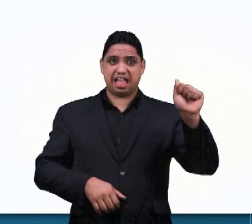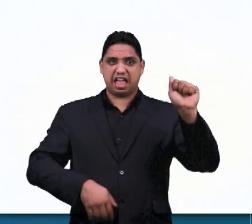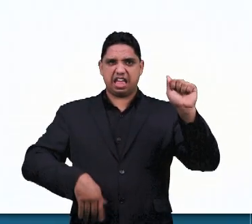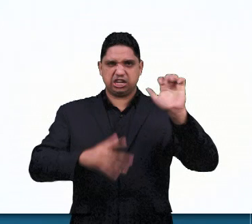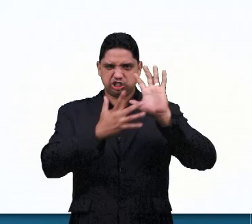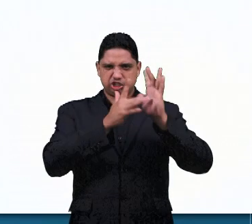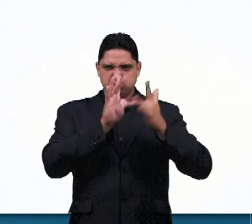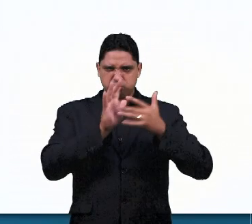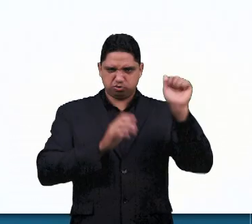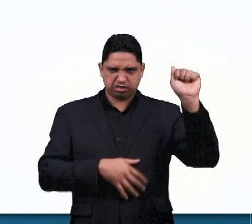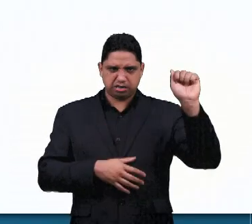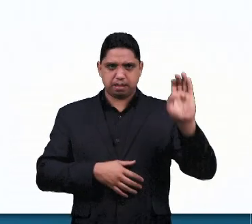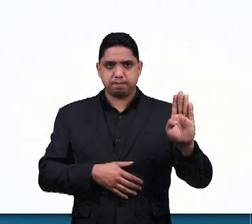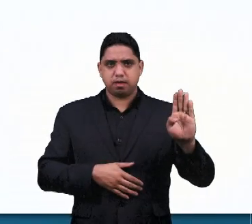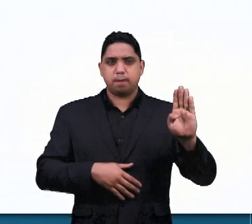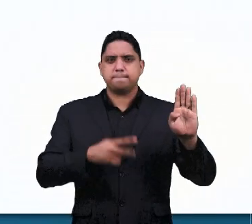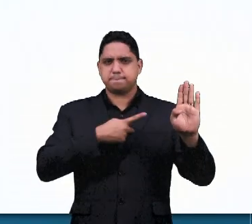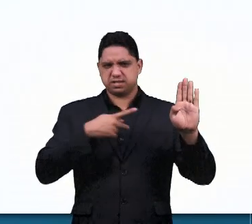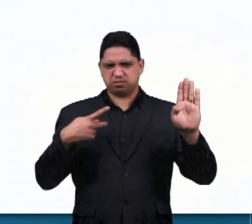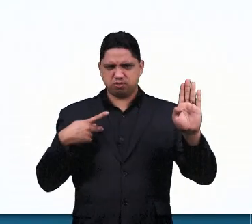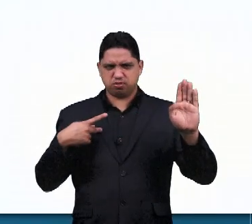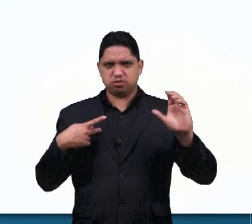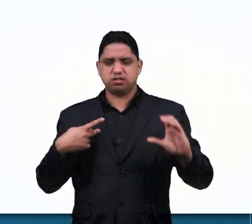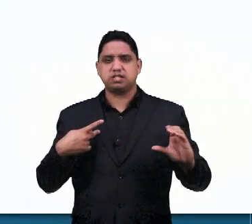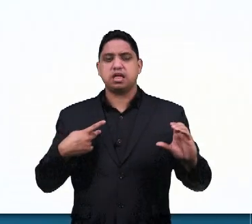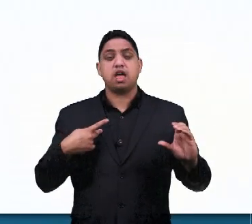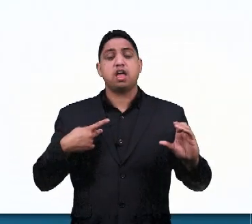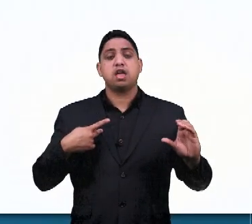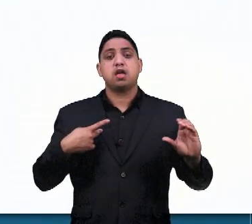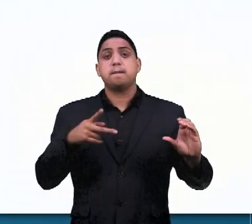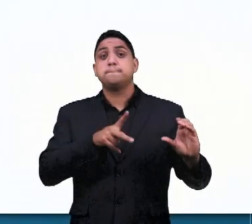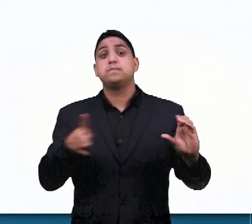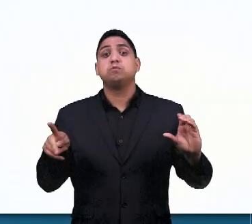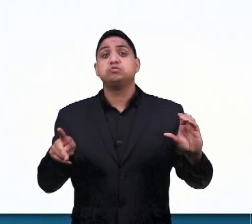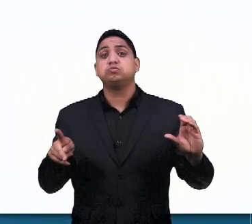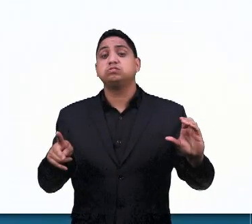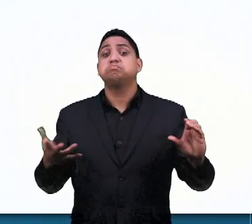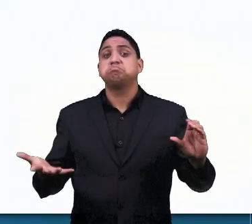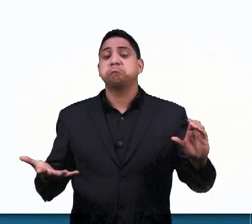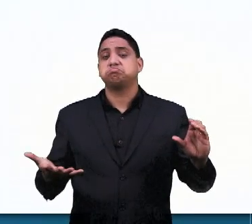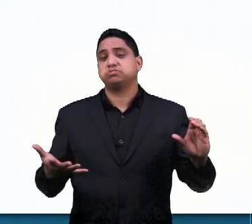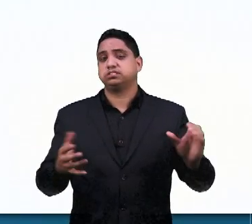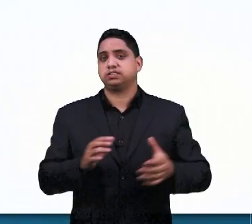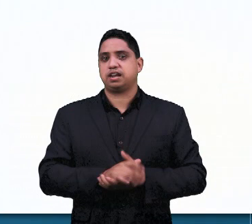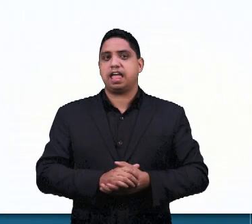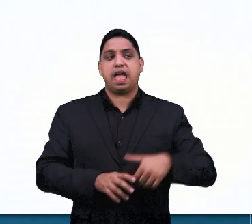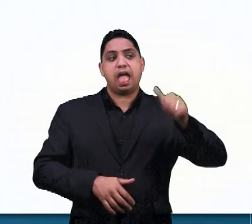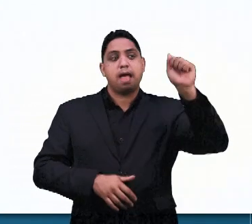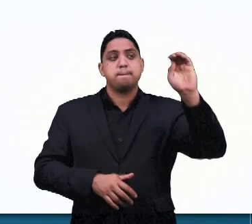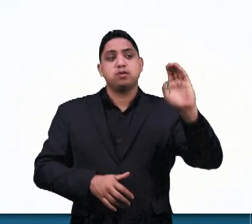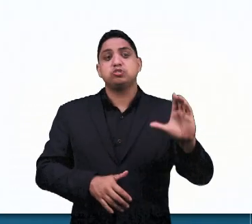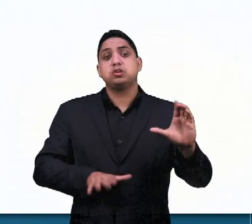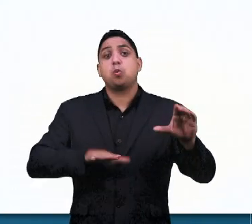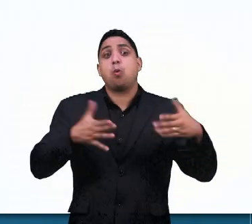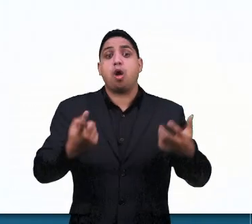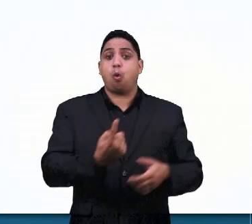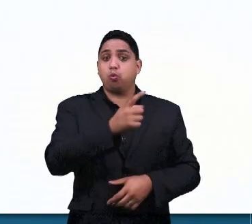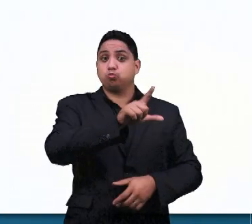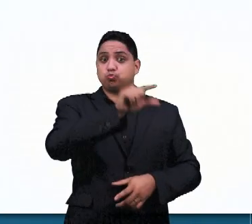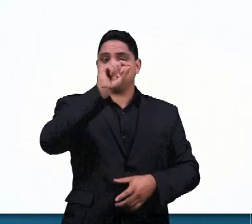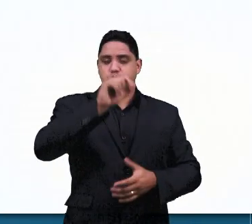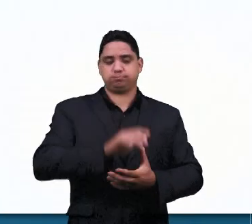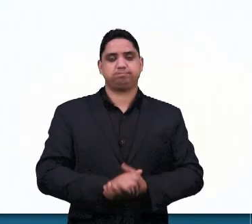Jésus, B, c'est le pasteur, C, c'est le professeur. Donc voici les questions